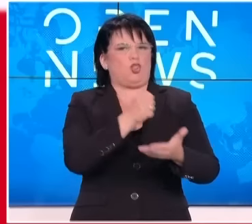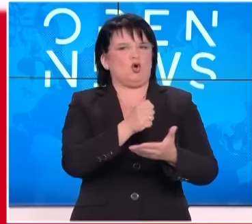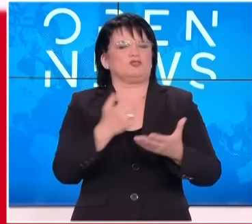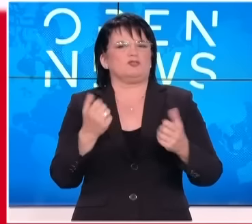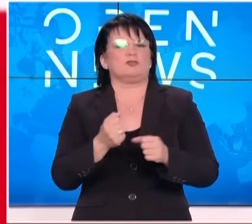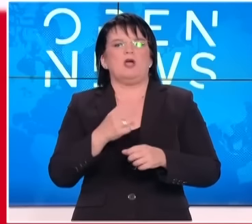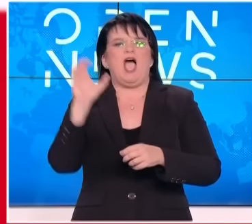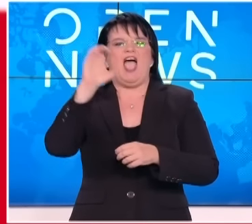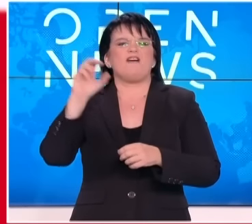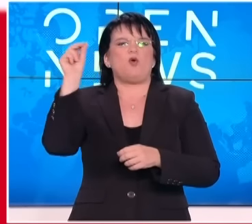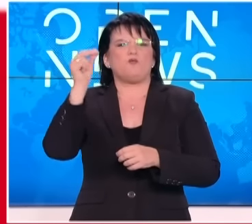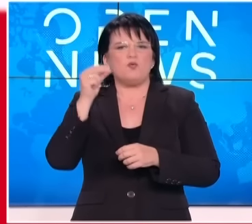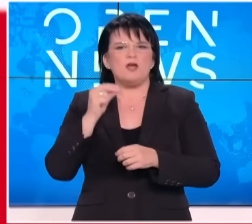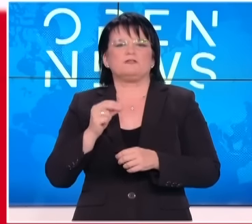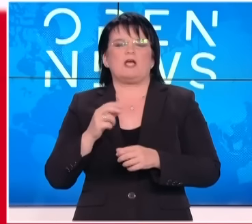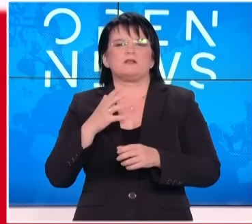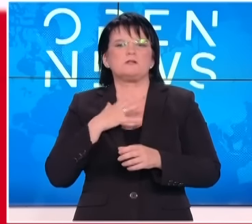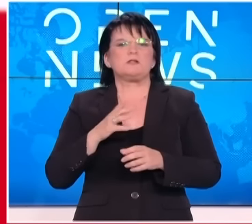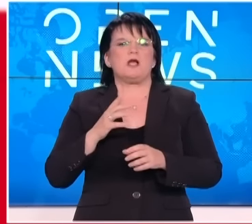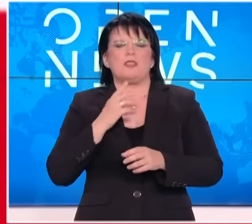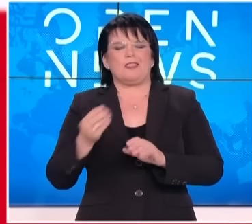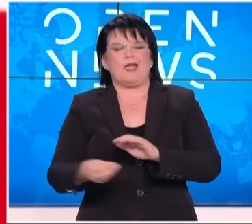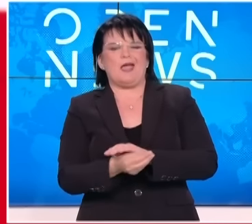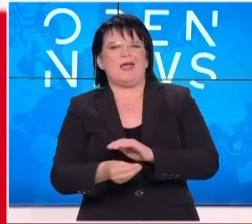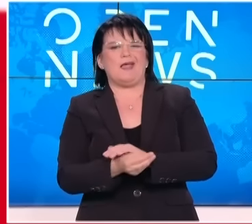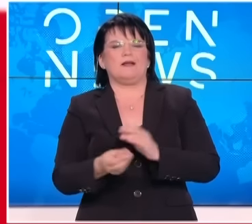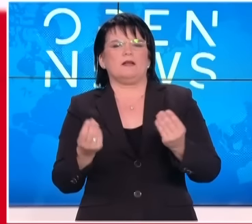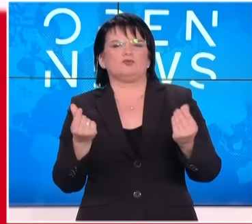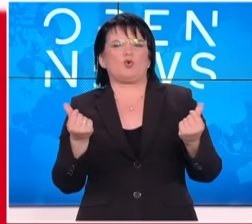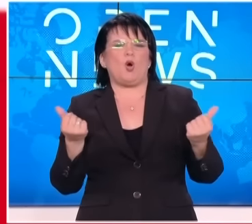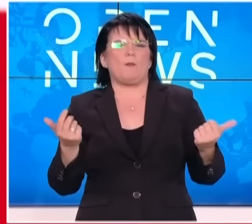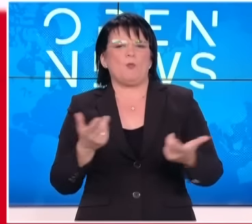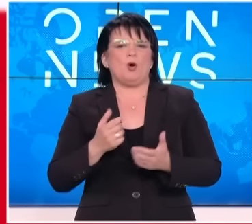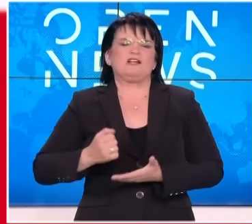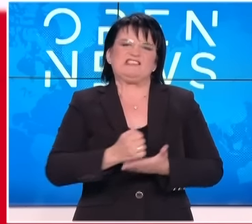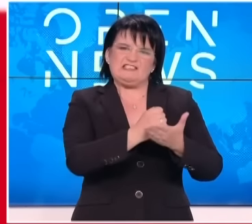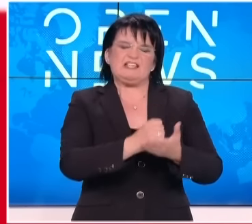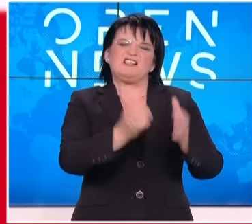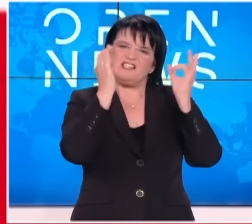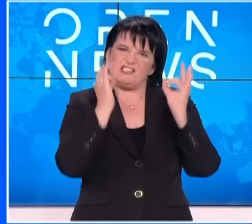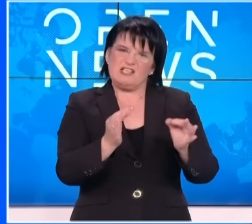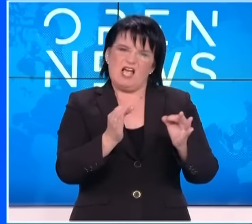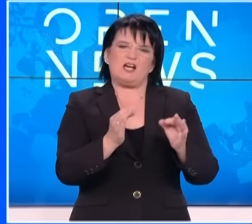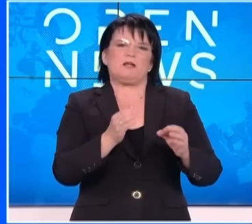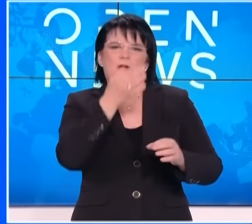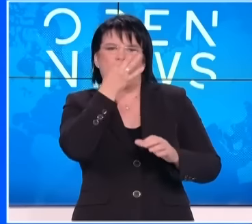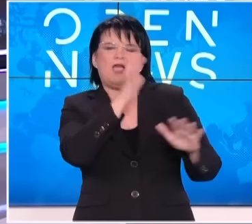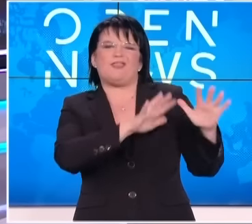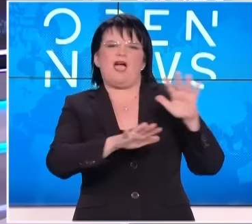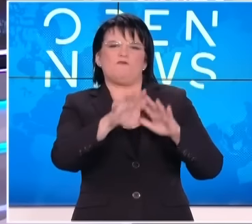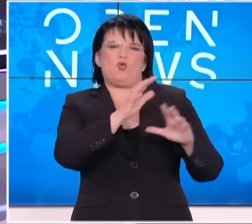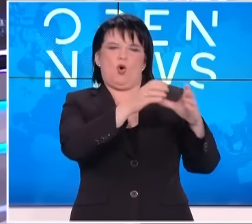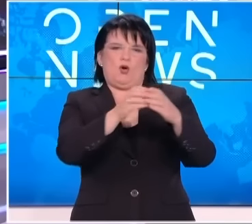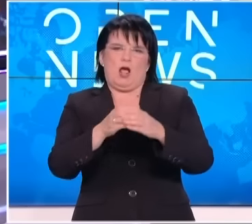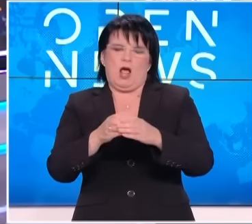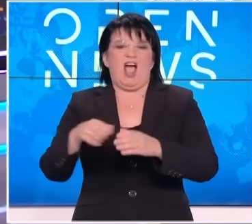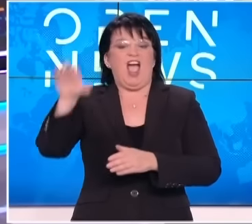ουρά ευρωβουλευτές για να περάσουν να πάρουν το φακ κελάκι τους κάτω απ το τραπέζι για να υποστηρίξουν συγκεκριμένα όμπι της διαφθοράς αυτή η